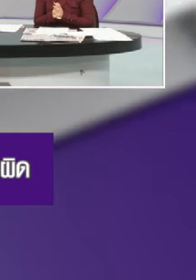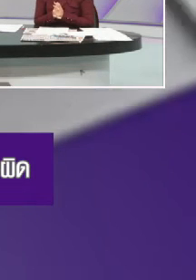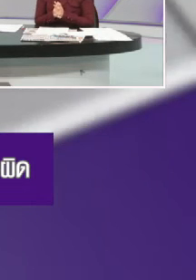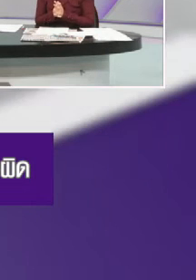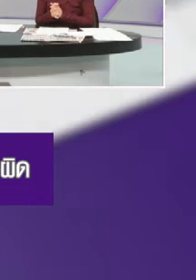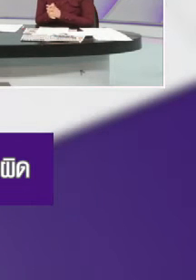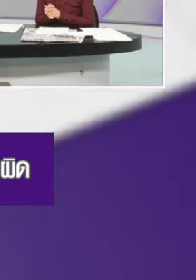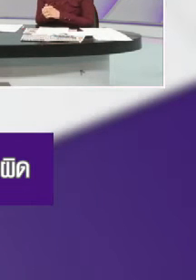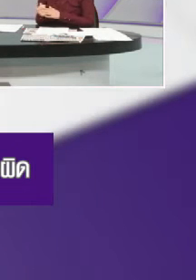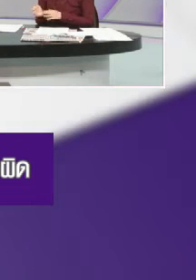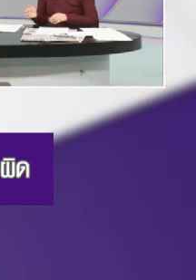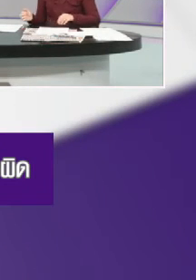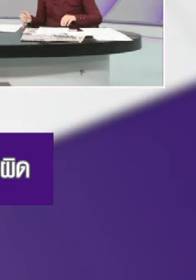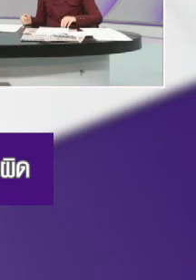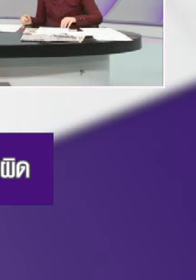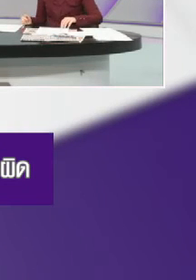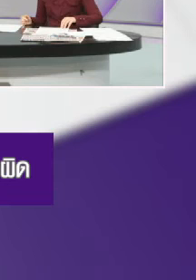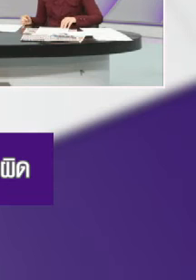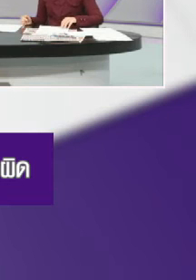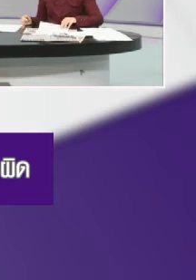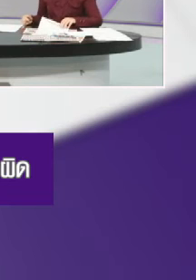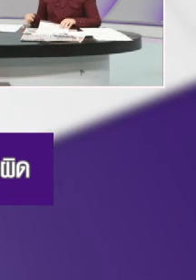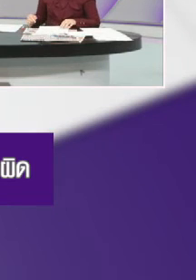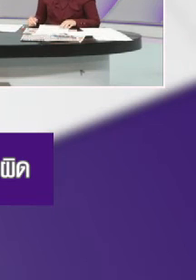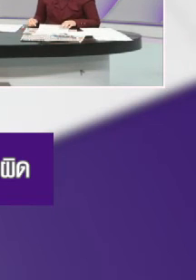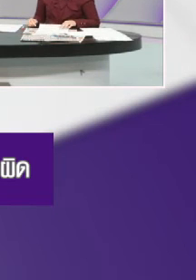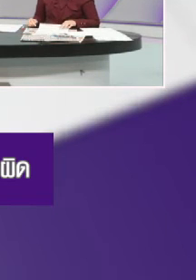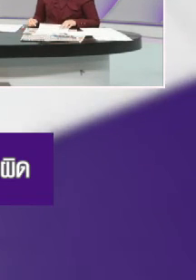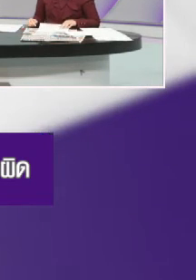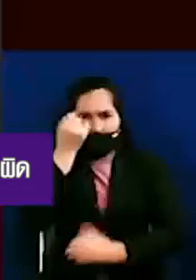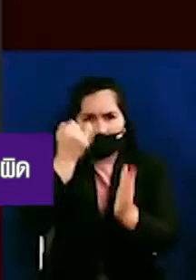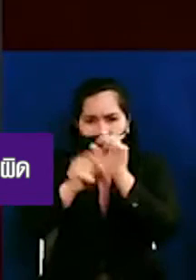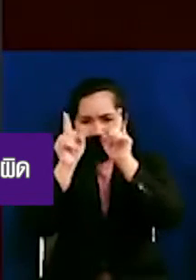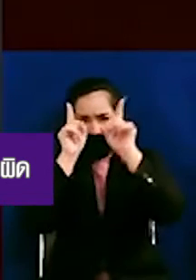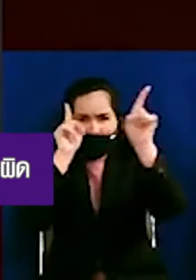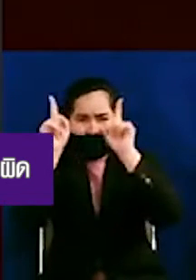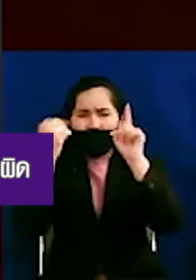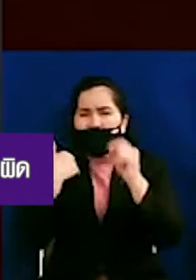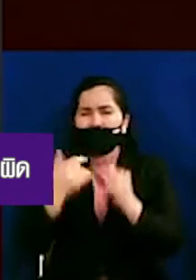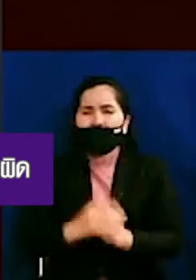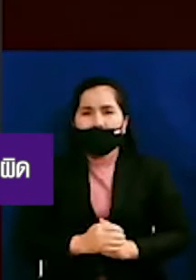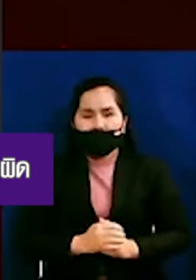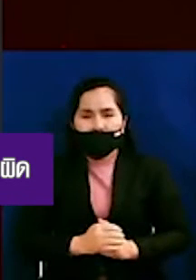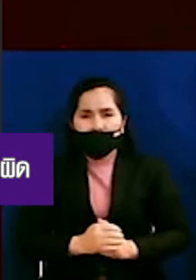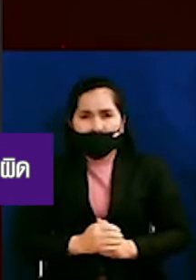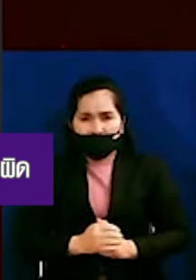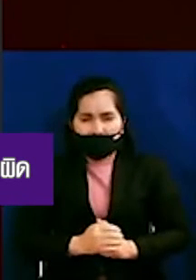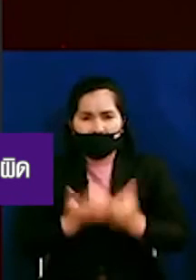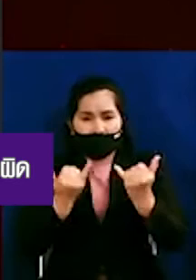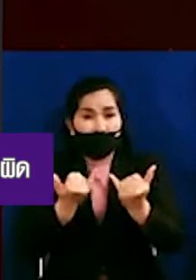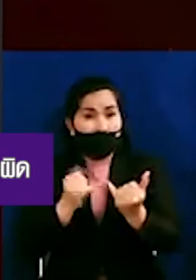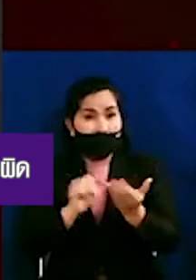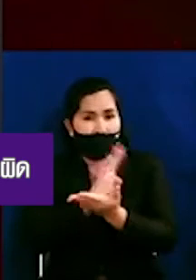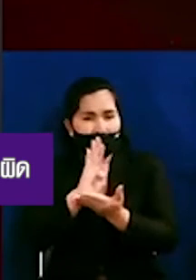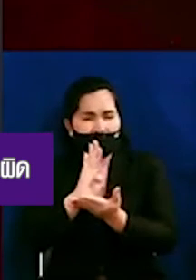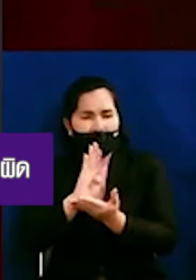นครเปรมศรีผู้อำนวยการสำนักเ่อสถาบันวัคซีนแห่งชาติค่ะต้องนำเรียนว่านี่เป็นส่วนที่ทางสถาบันวัคซีนแห่ง